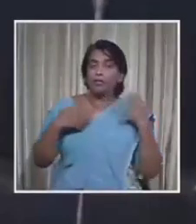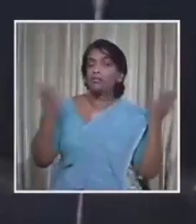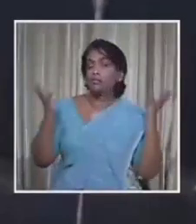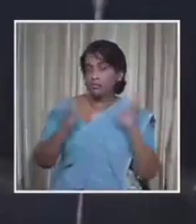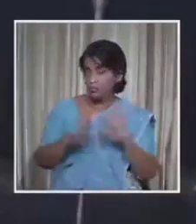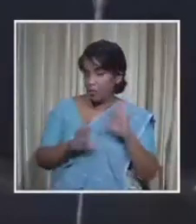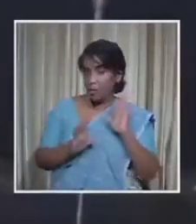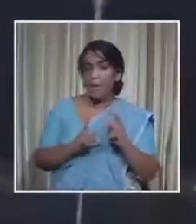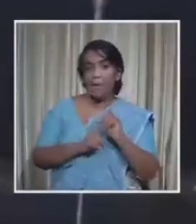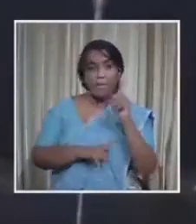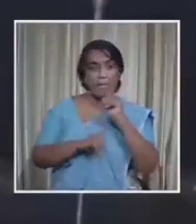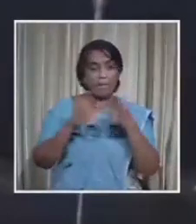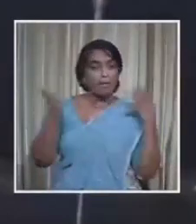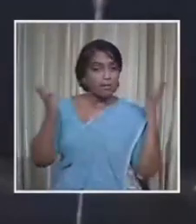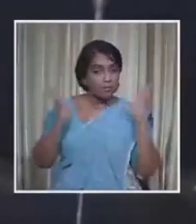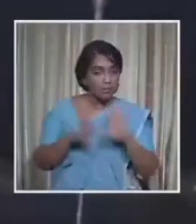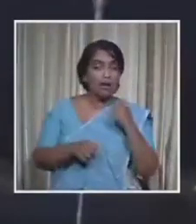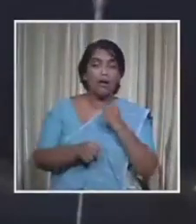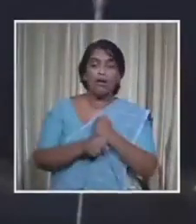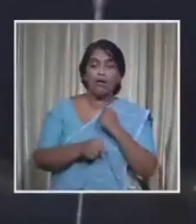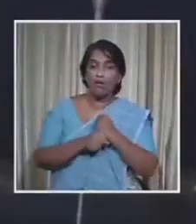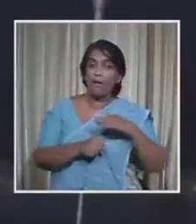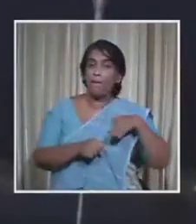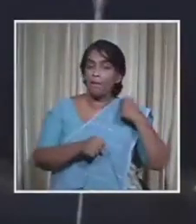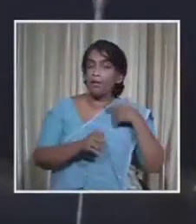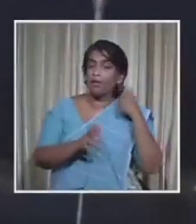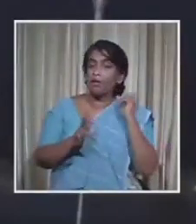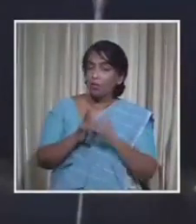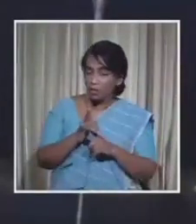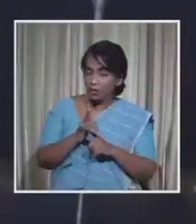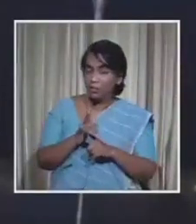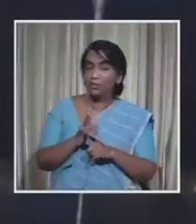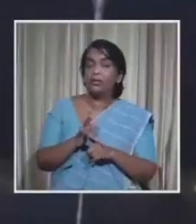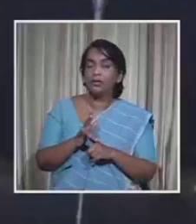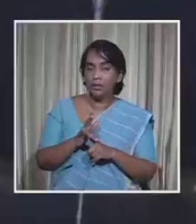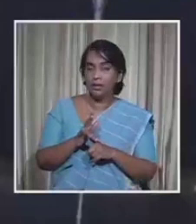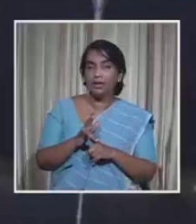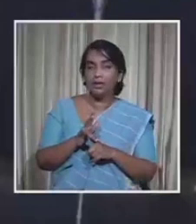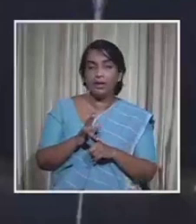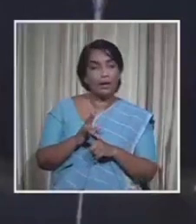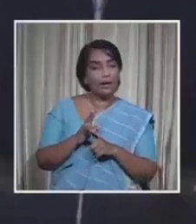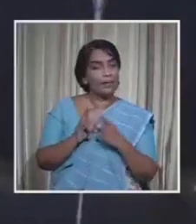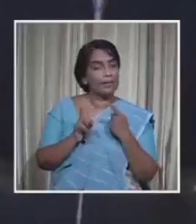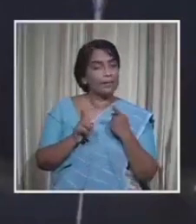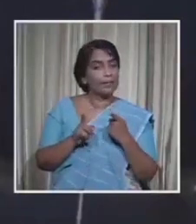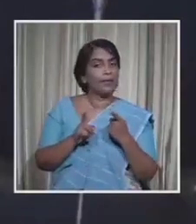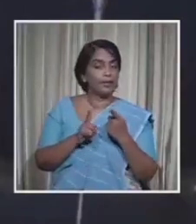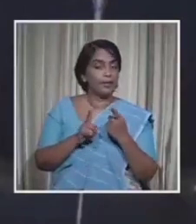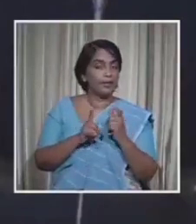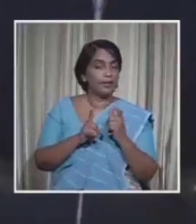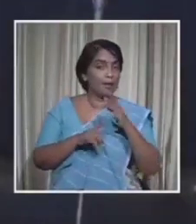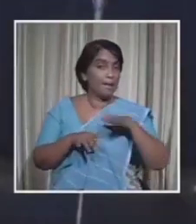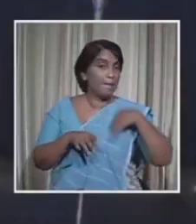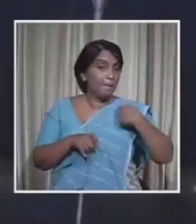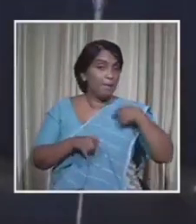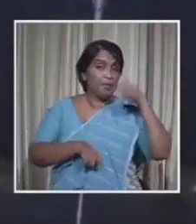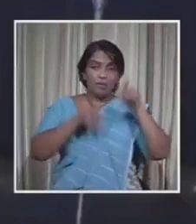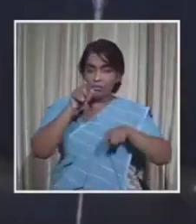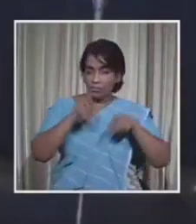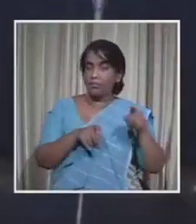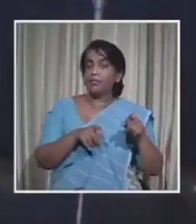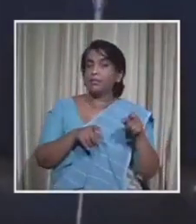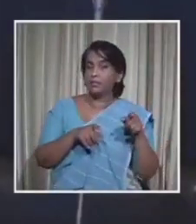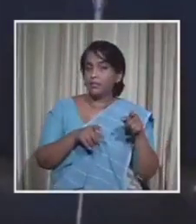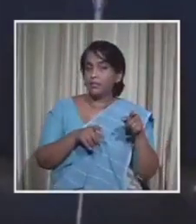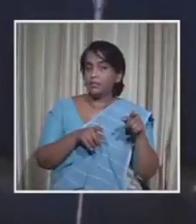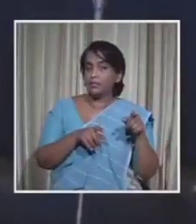நாடாளுமன்ற உறுப்பினர் நாமல் ராஜபக்சே நாட்டை விட்டு வெளியேறியுள்ளதாக ஊடகம் ஒன்று செய்தி வெளியிட்டிருந்தது. எனினும் குறித்த தகவலில் உண்மையில்லை என்று